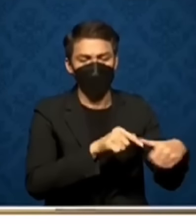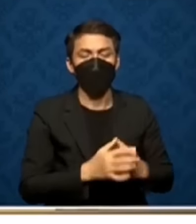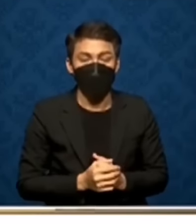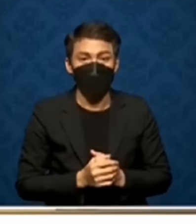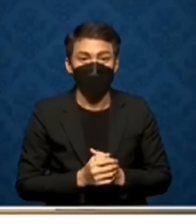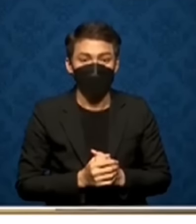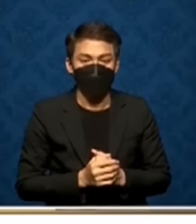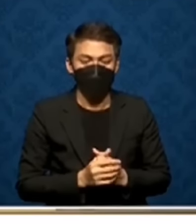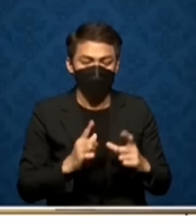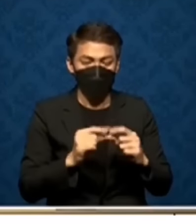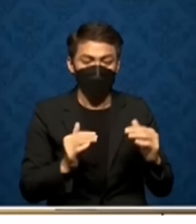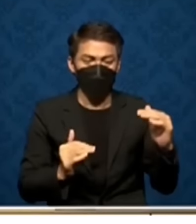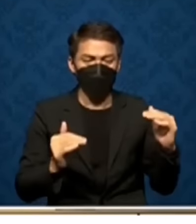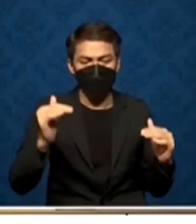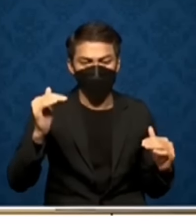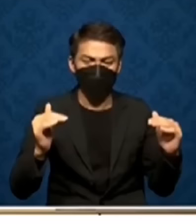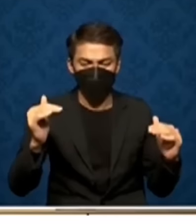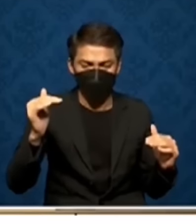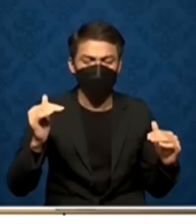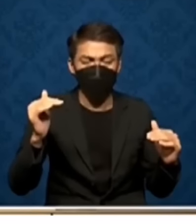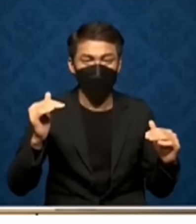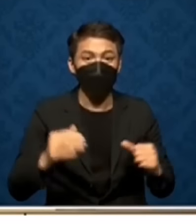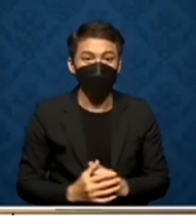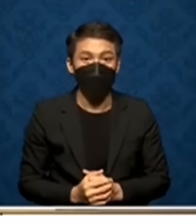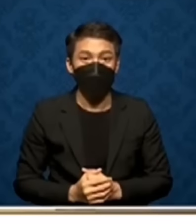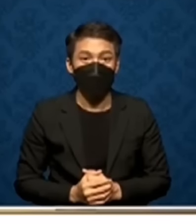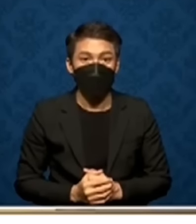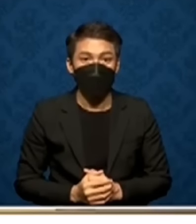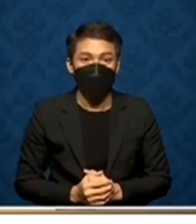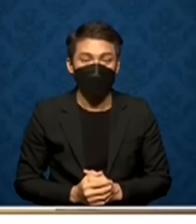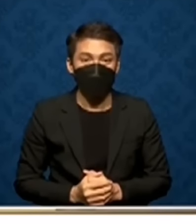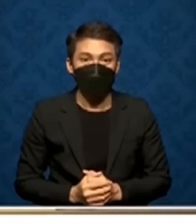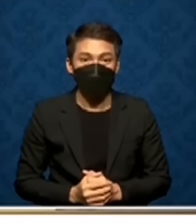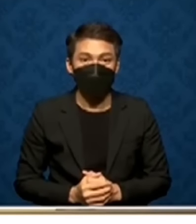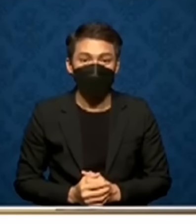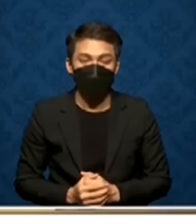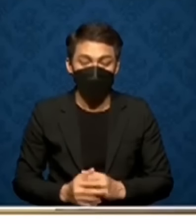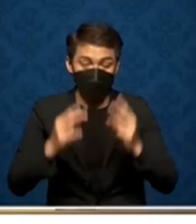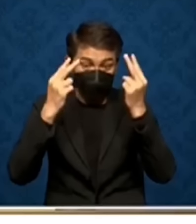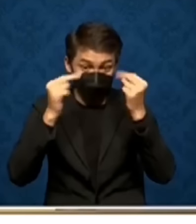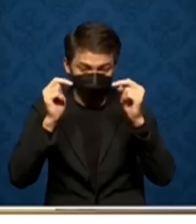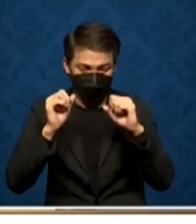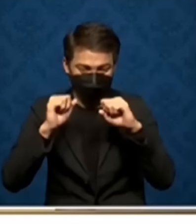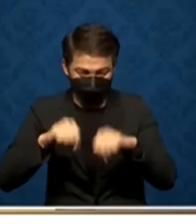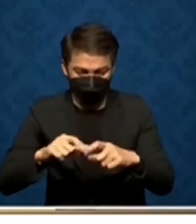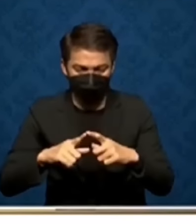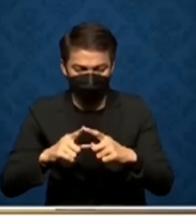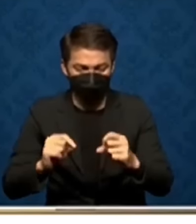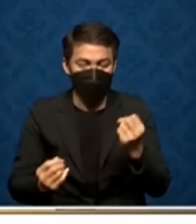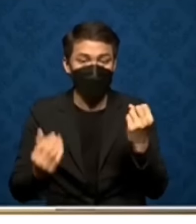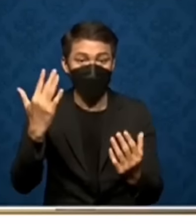เหลื่อมล้ำยังไม่พอครับคือท่านนายกตัดสินใจเรื่องอุทยานผ